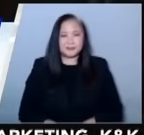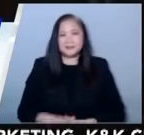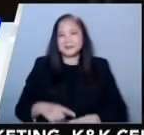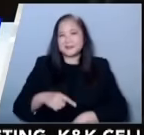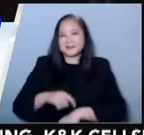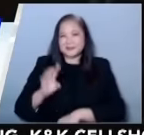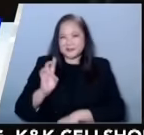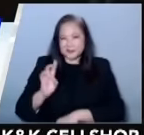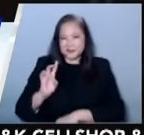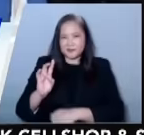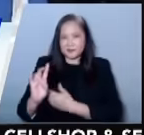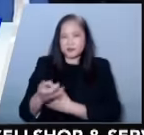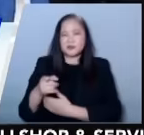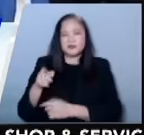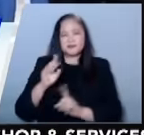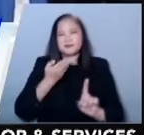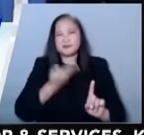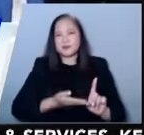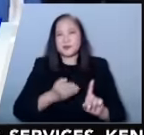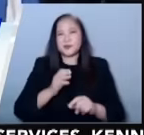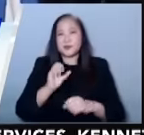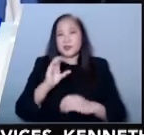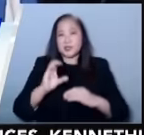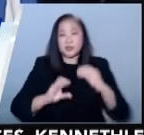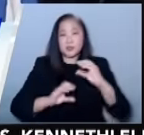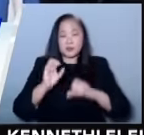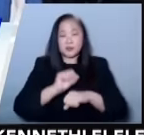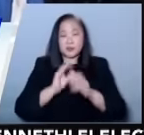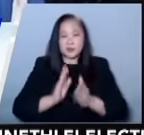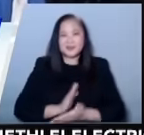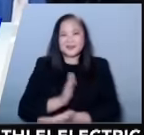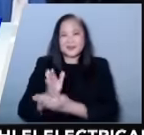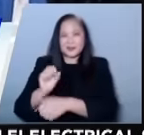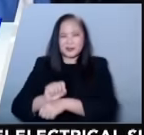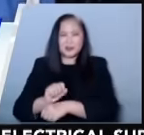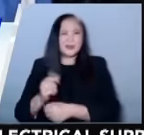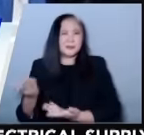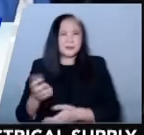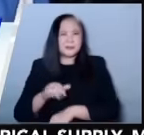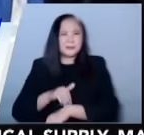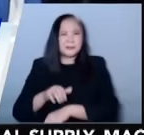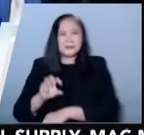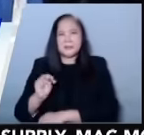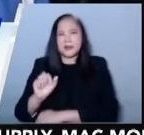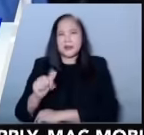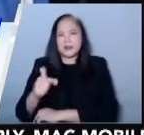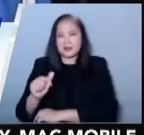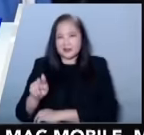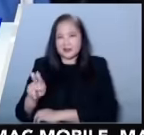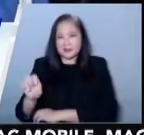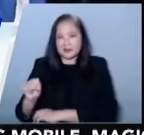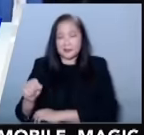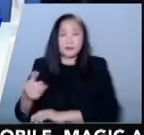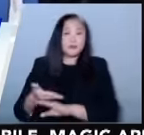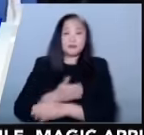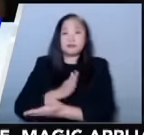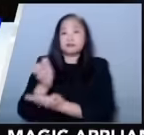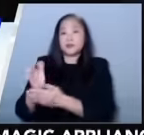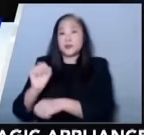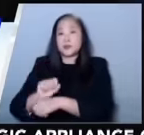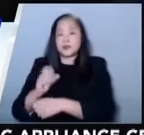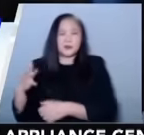construction worker na si Mang Rogelio. Sa Magallanes ang trabaho niya, pero bago magdungo roon, dumaan muna siya rito sa Baklaran para